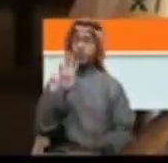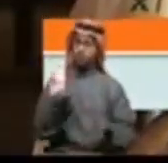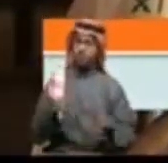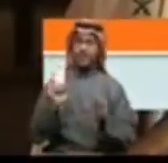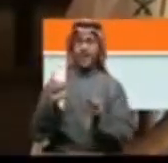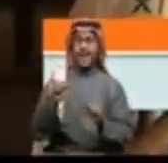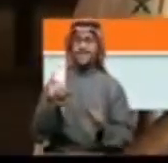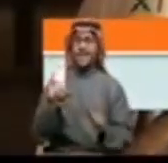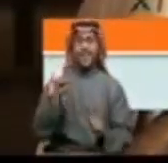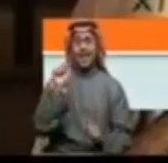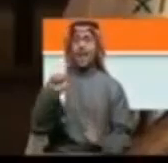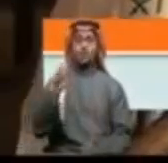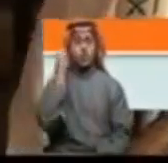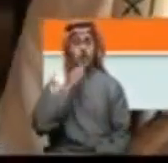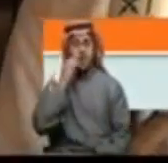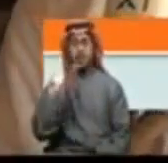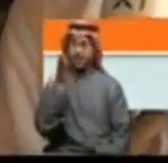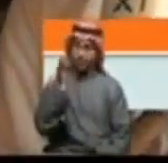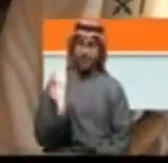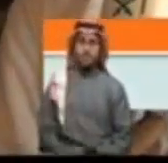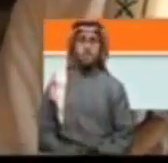المنتجة، وهناك أيضا